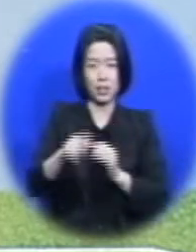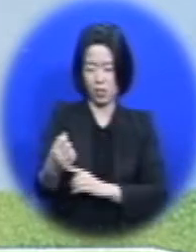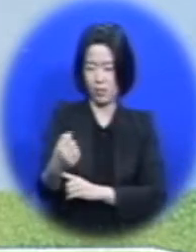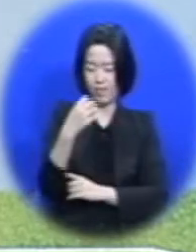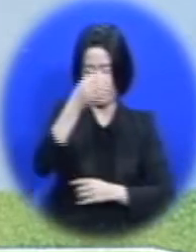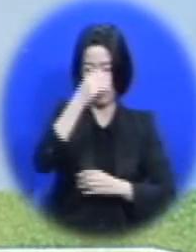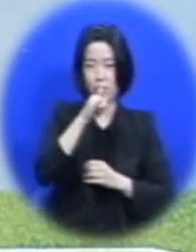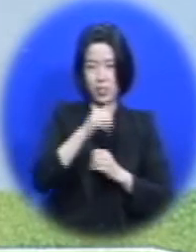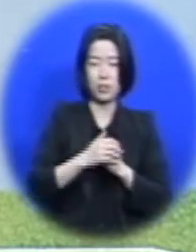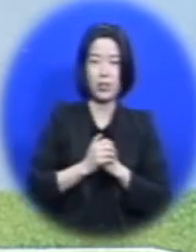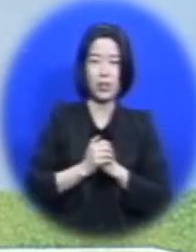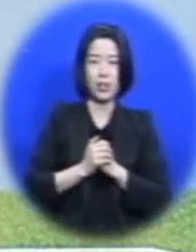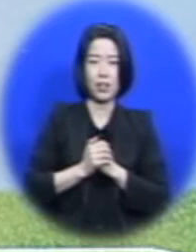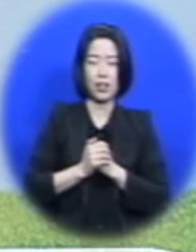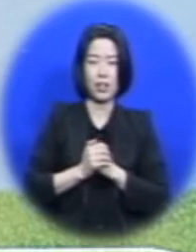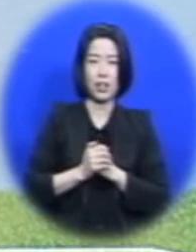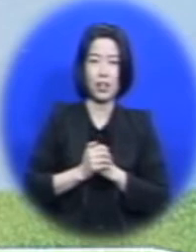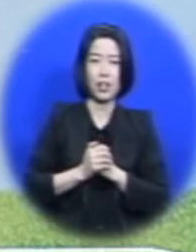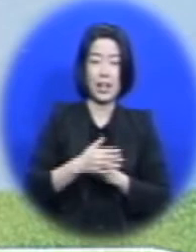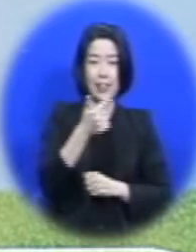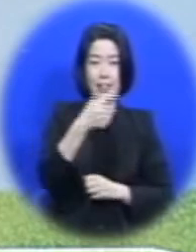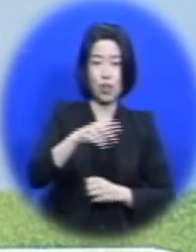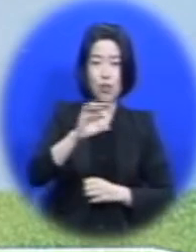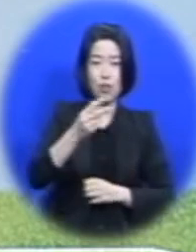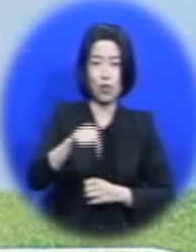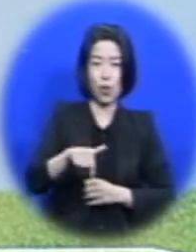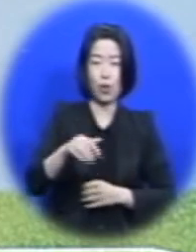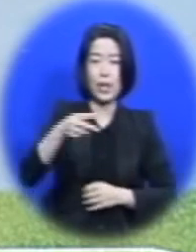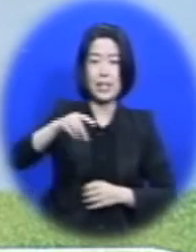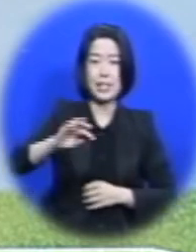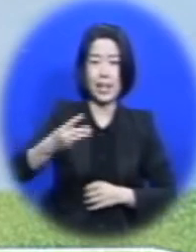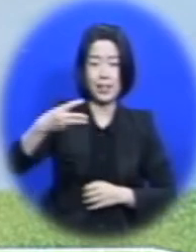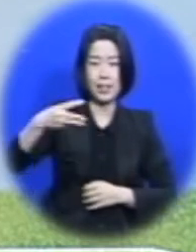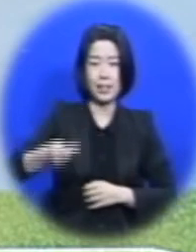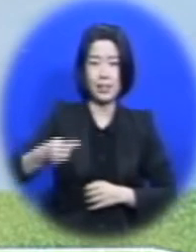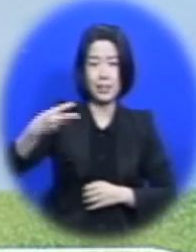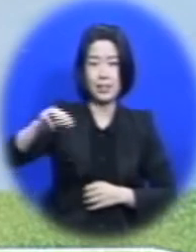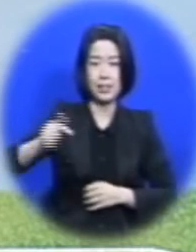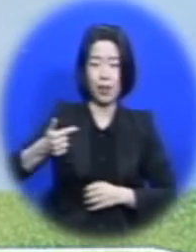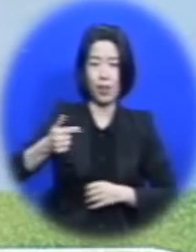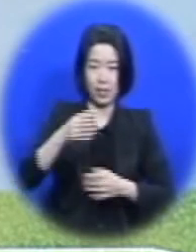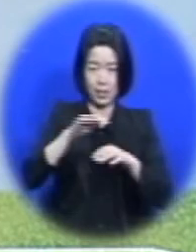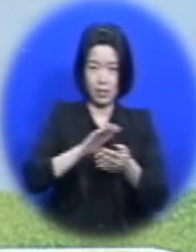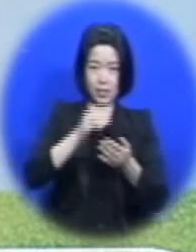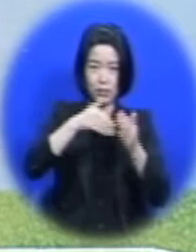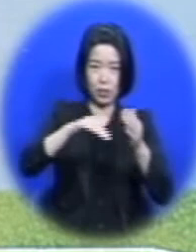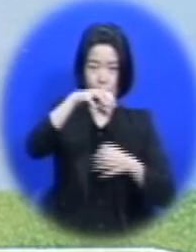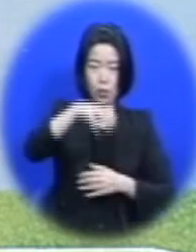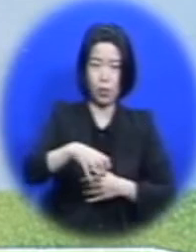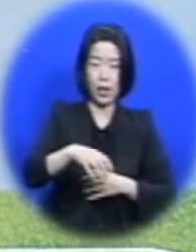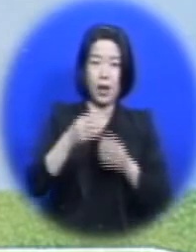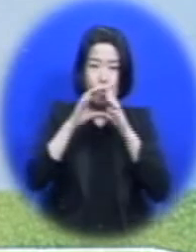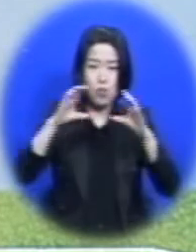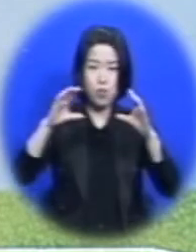거죠 뉴욕 센트럴 팍 에 풍선 파는 아저씨가 있었는데